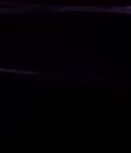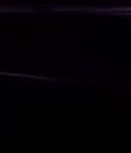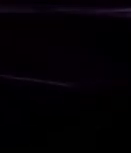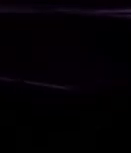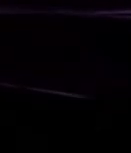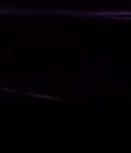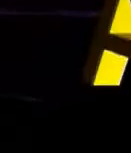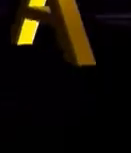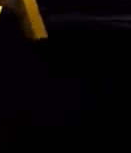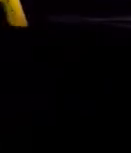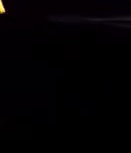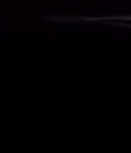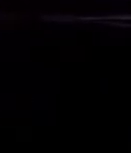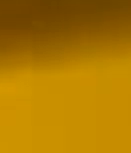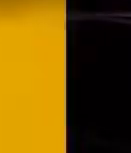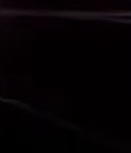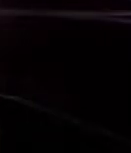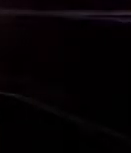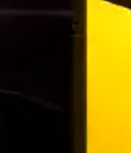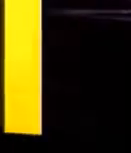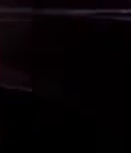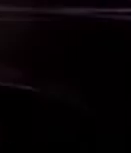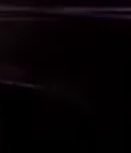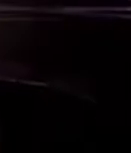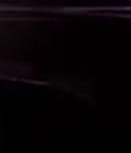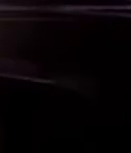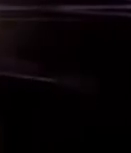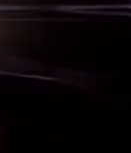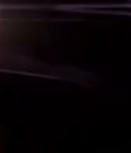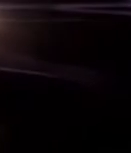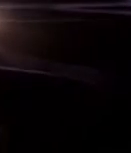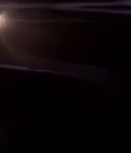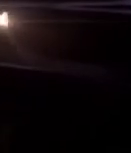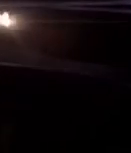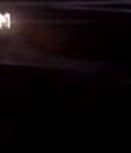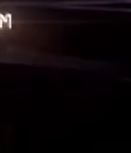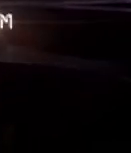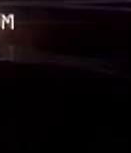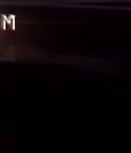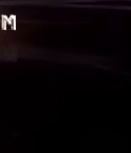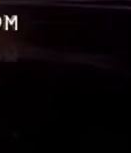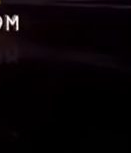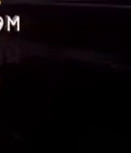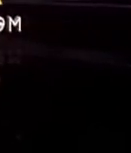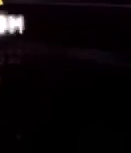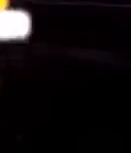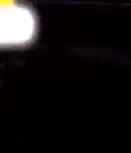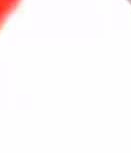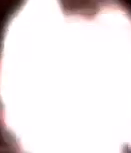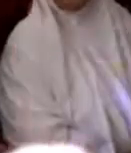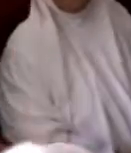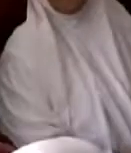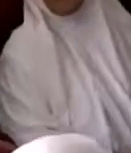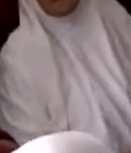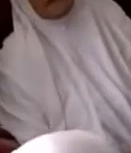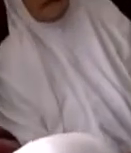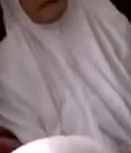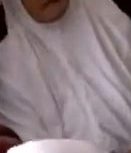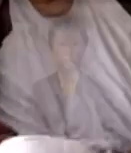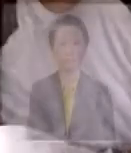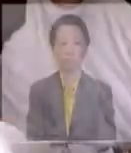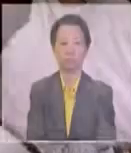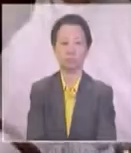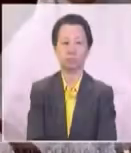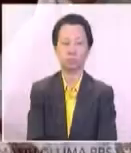Allahumma labbaik, labbaik la syarika lak labbaik. Digelar